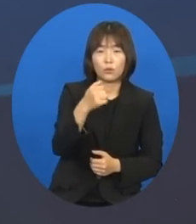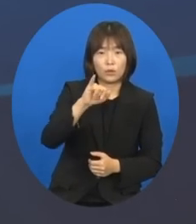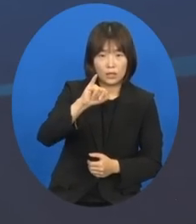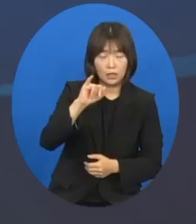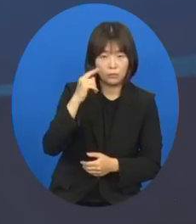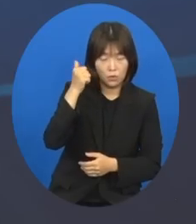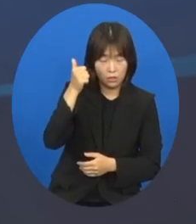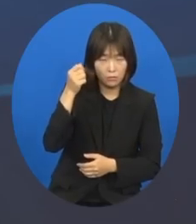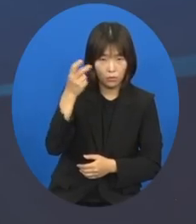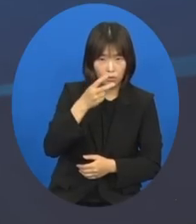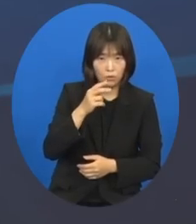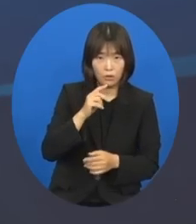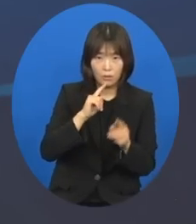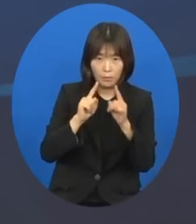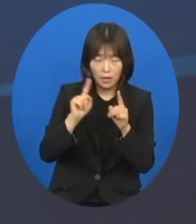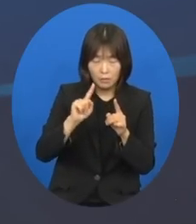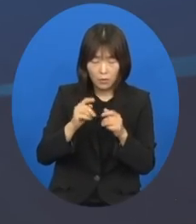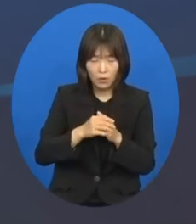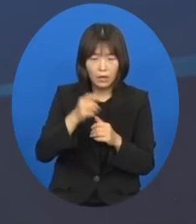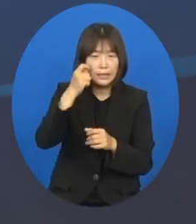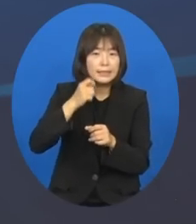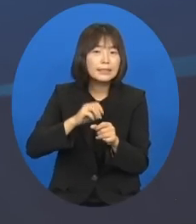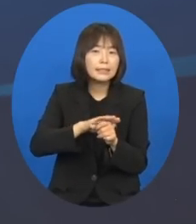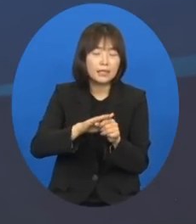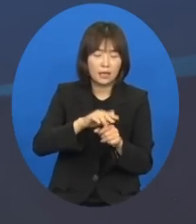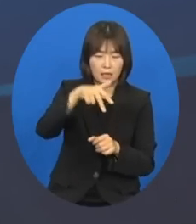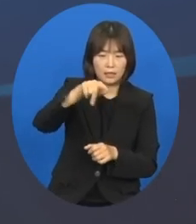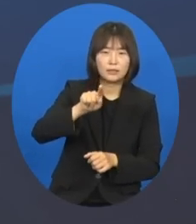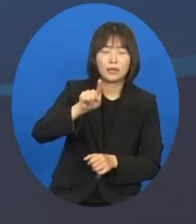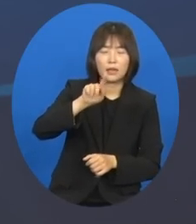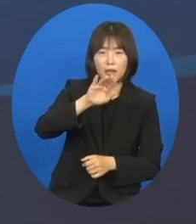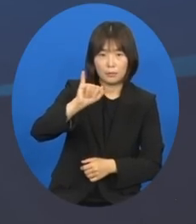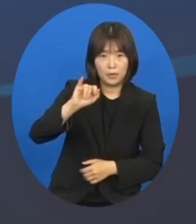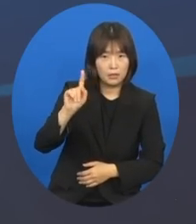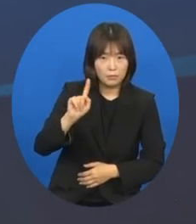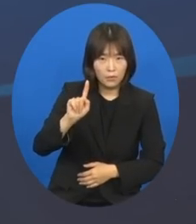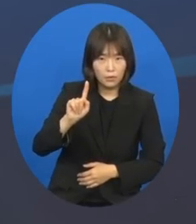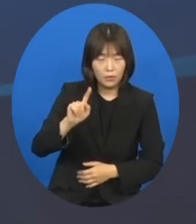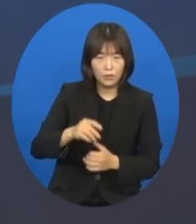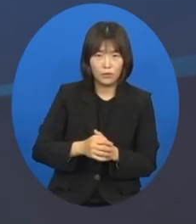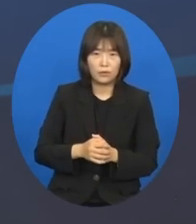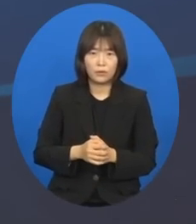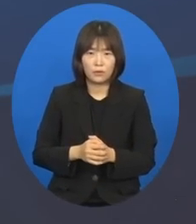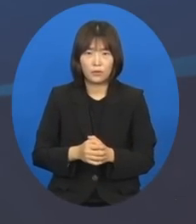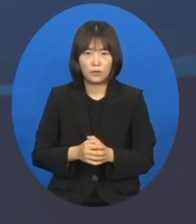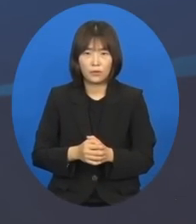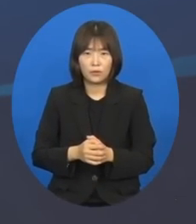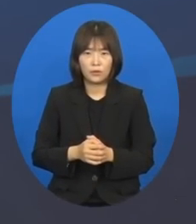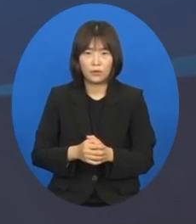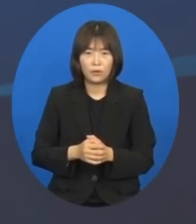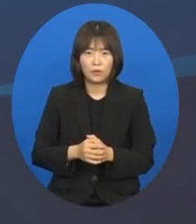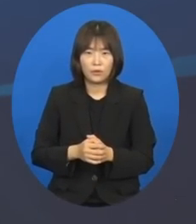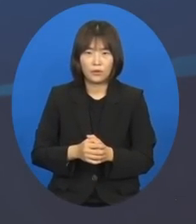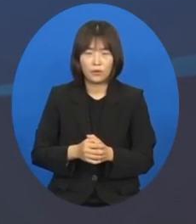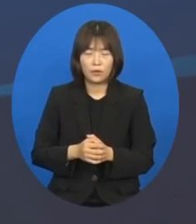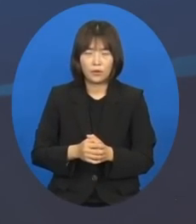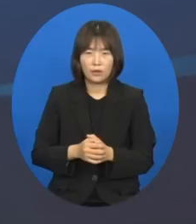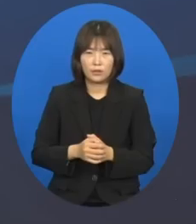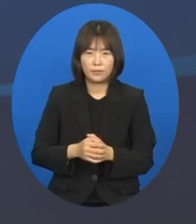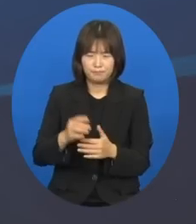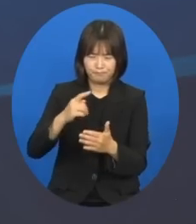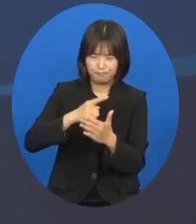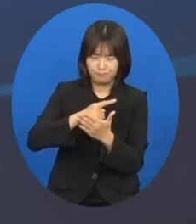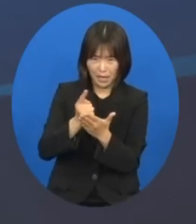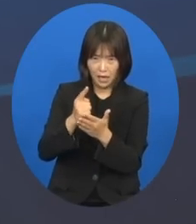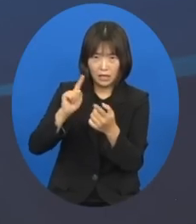뭐냐 똑같은 상황에서 내리게 하고 당신이 20kg 오버를 했다 미안합니다라고 이야기하면 쓱쓱쓱